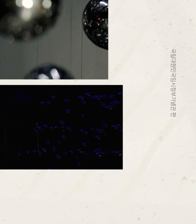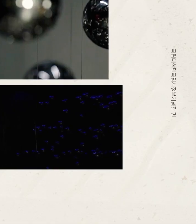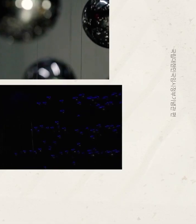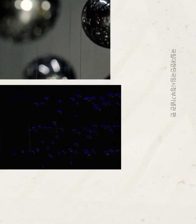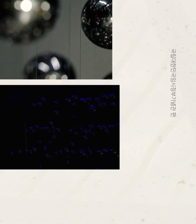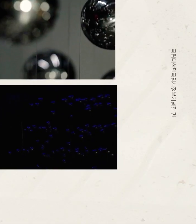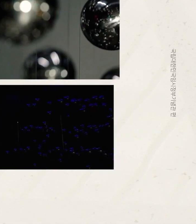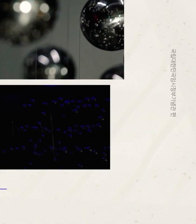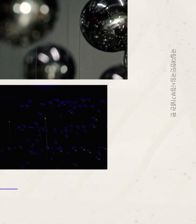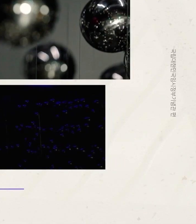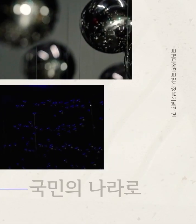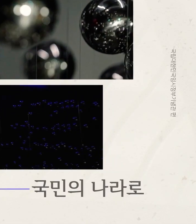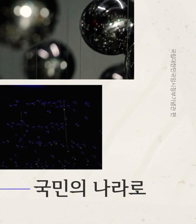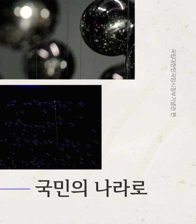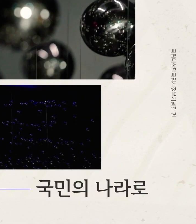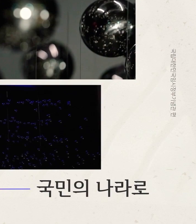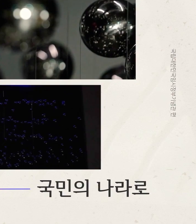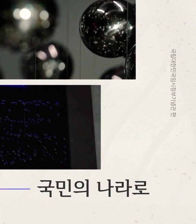작품입니다.